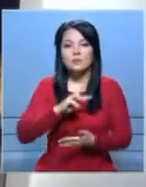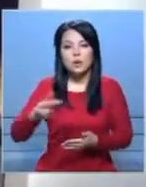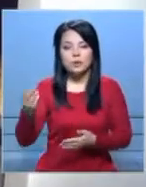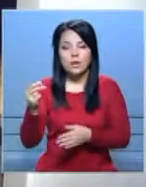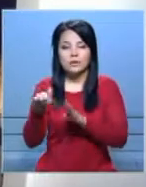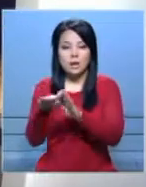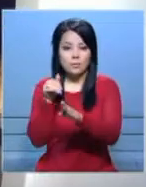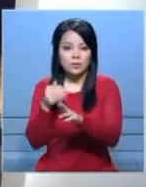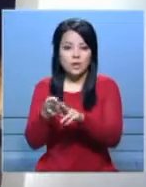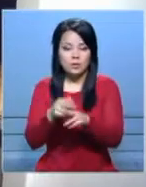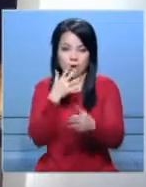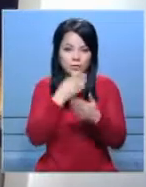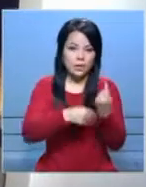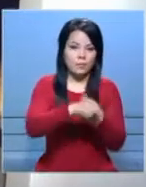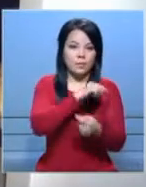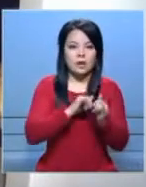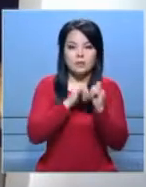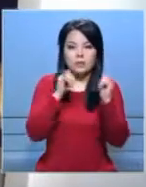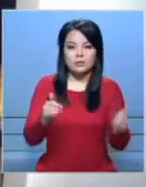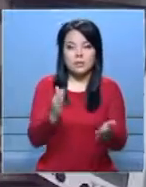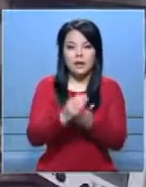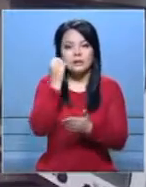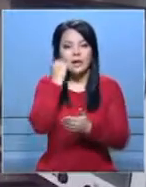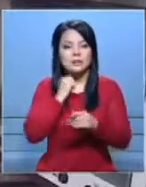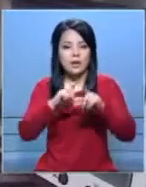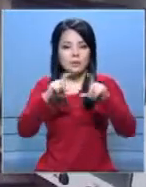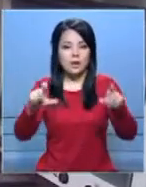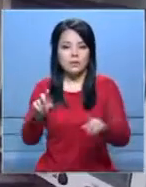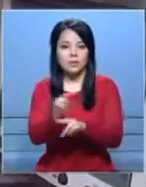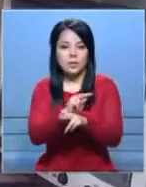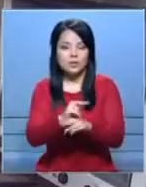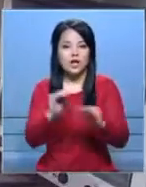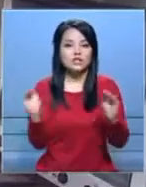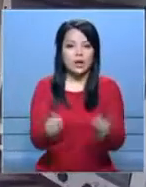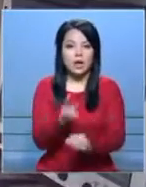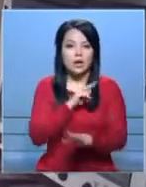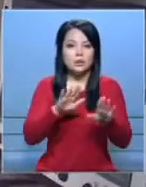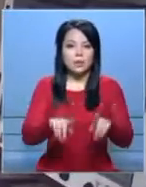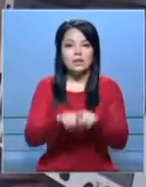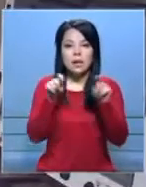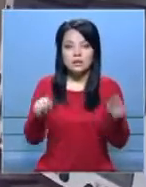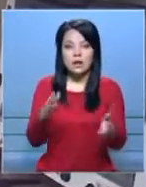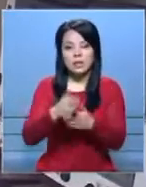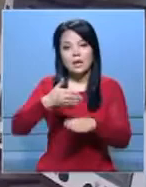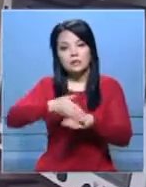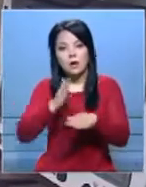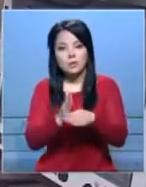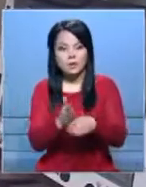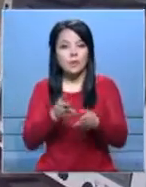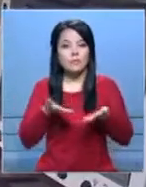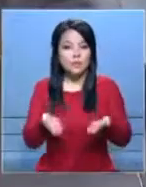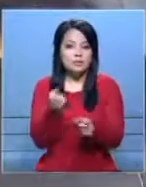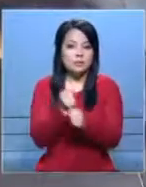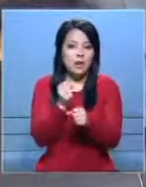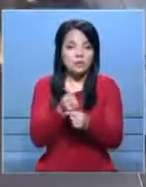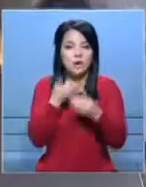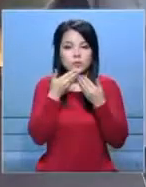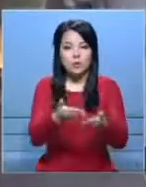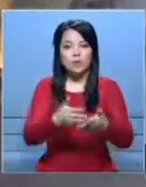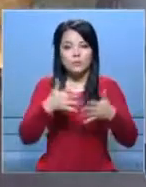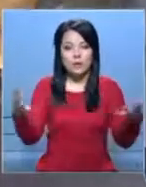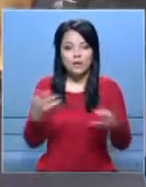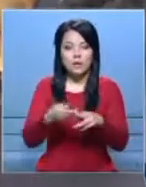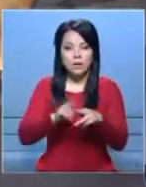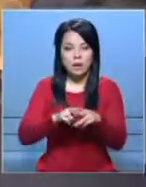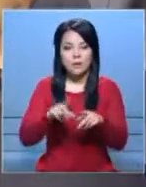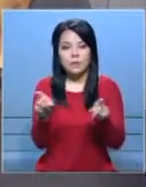алып өз ісін бастады. Ауылдағы ескі ғимаратты жөнге келтіріп, шағын кәсіп ашты. Қазір кәсіпкер пісірген нанға сұраныс көп. Ауылдың барлық дүкендеріне